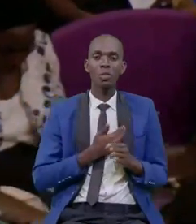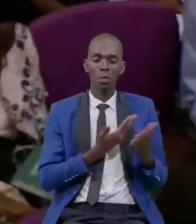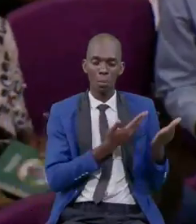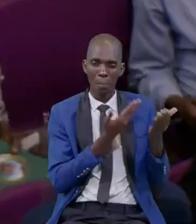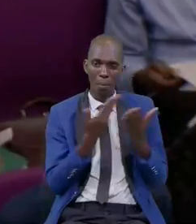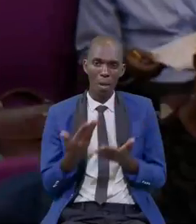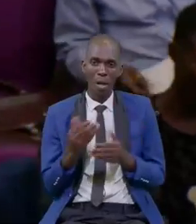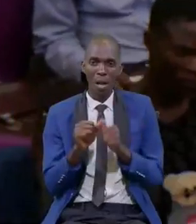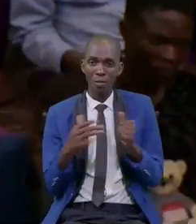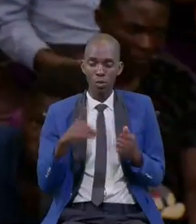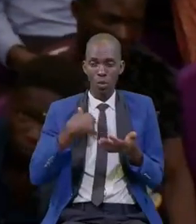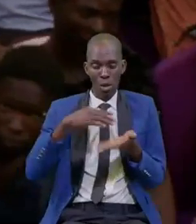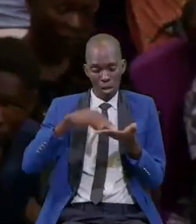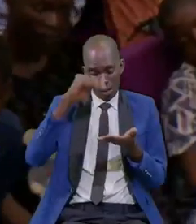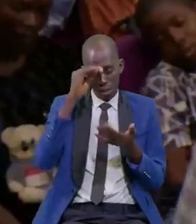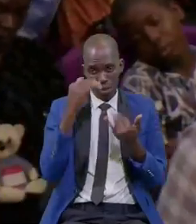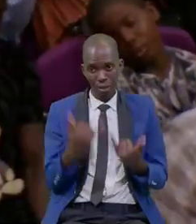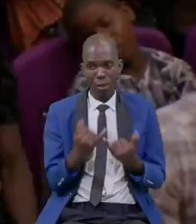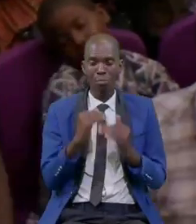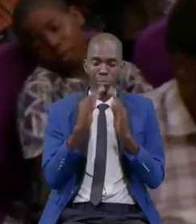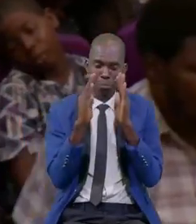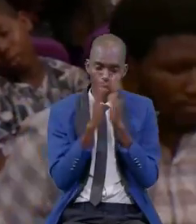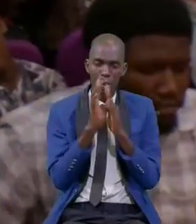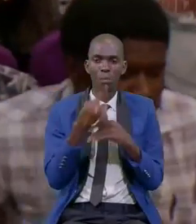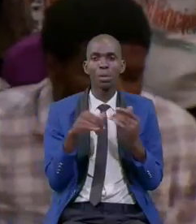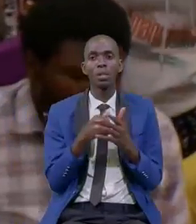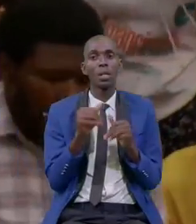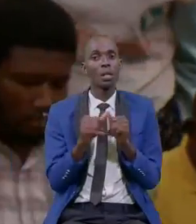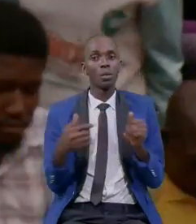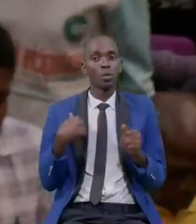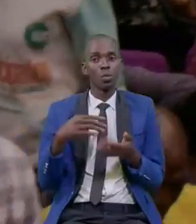que nous avons appris au Seigneur dans la prière. Tout ce que nous avons appris.